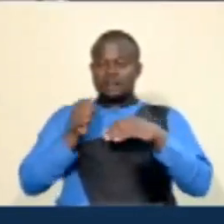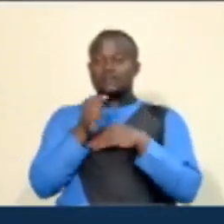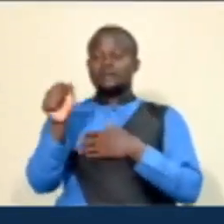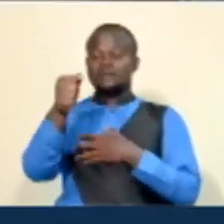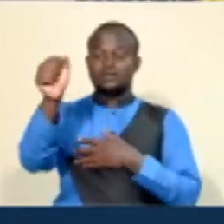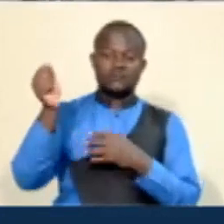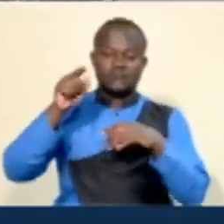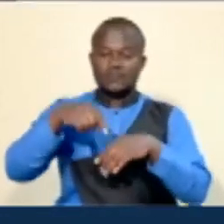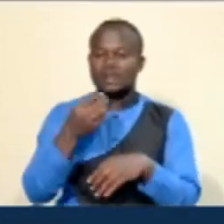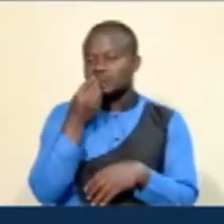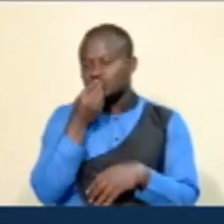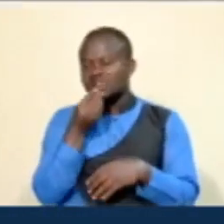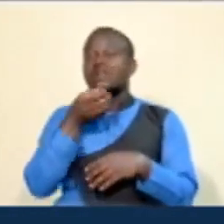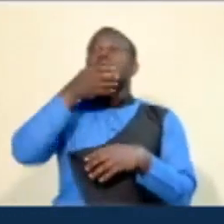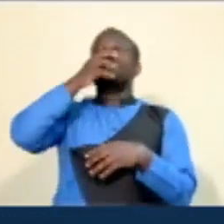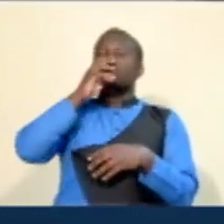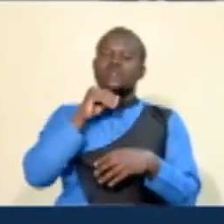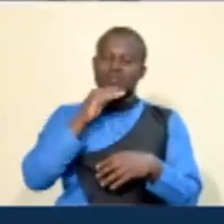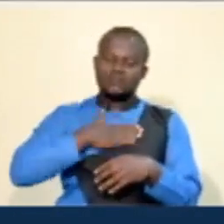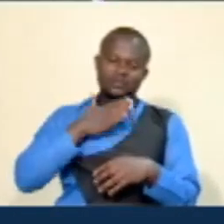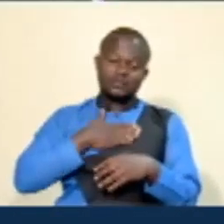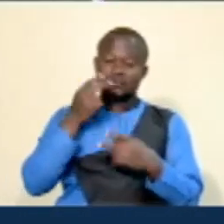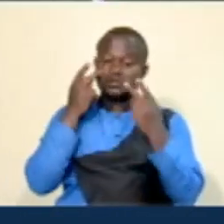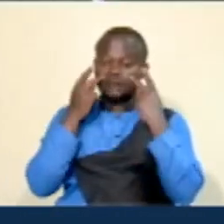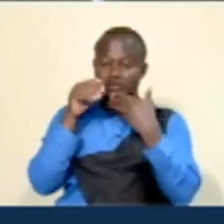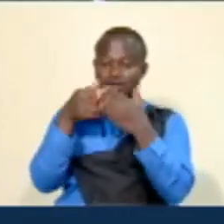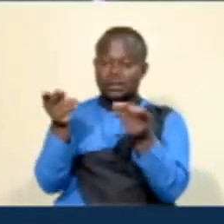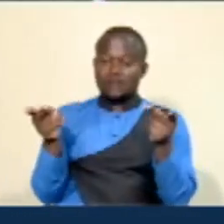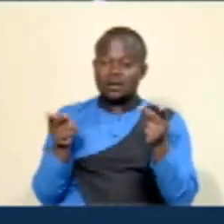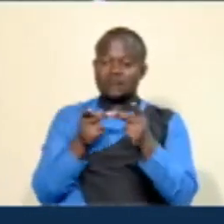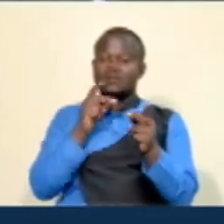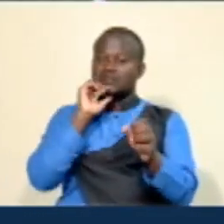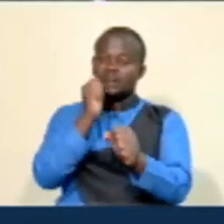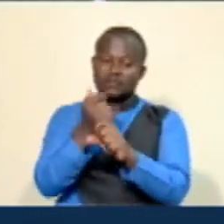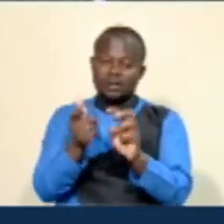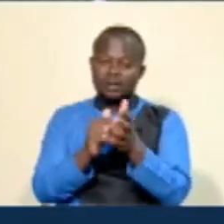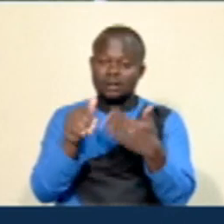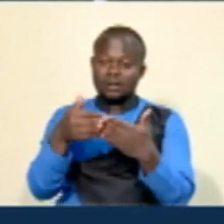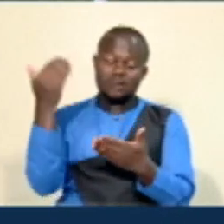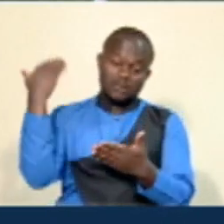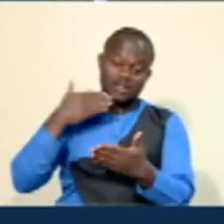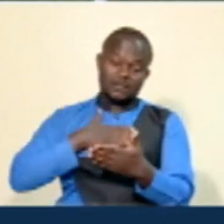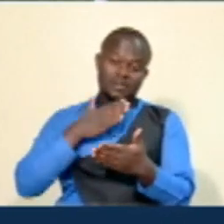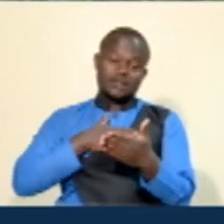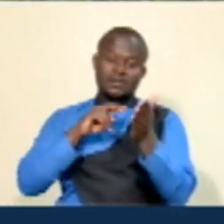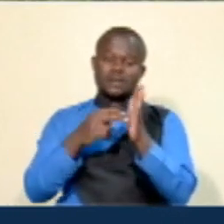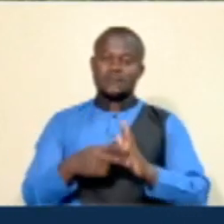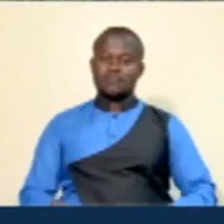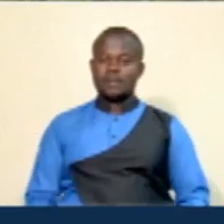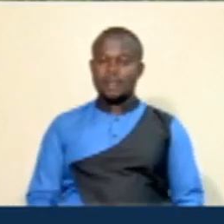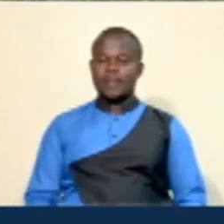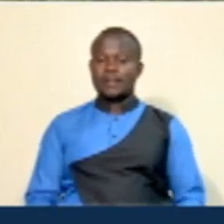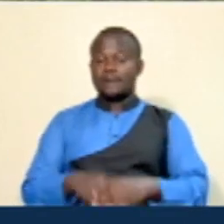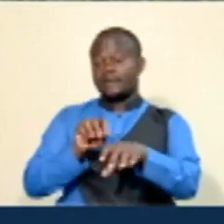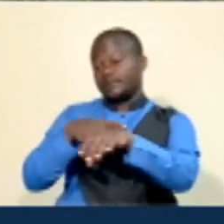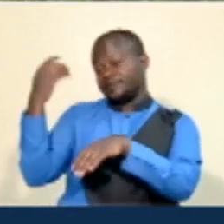bahatembereraga baje kwicisari n'inyota bavuga ko batanejwe no kubona aho hantu hatagikora, nyamara bari bishimiye uwo mushinga. Muri